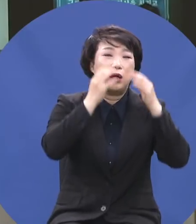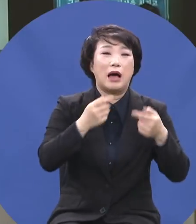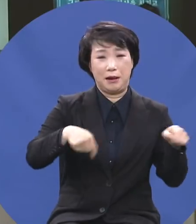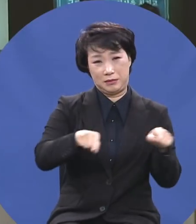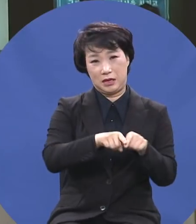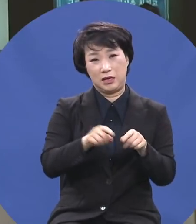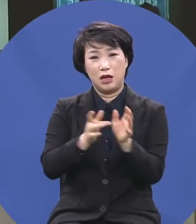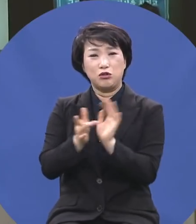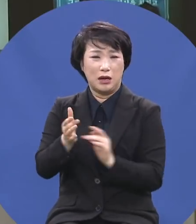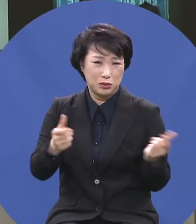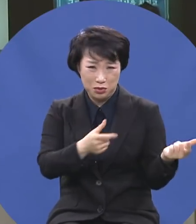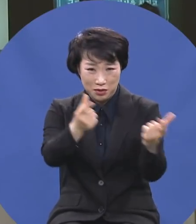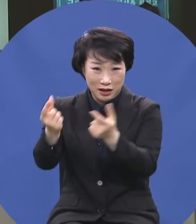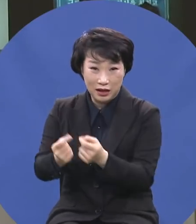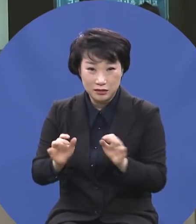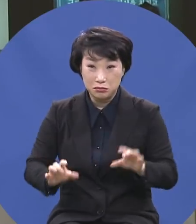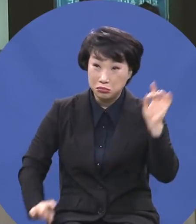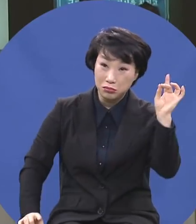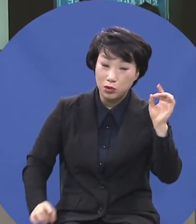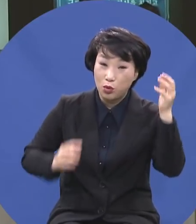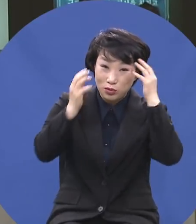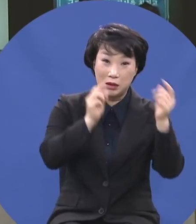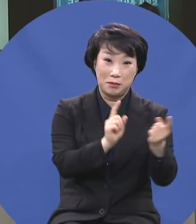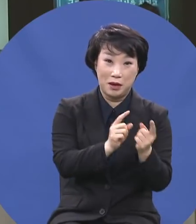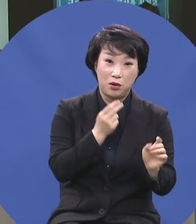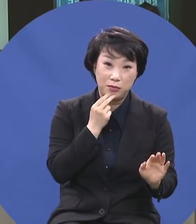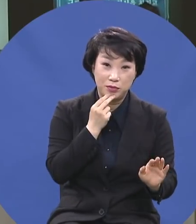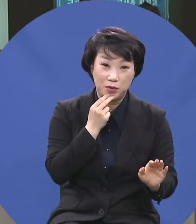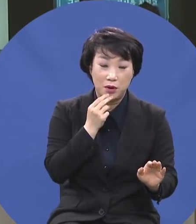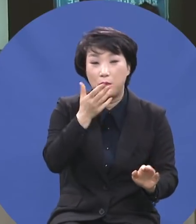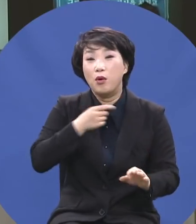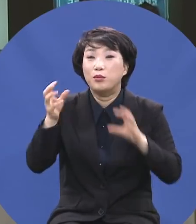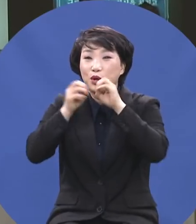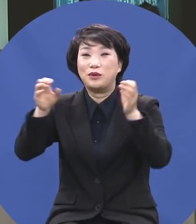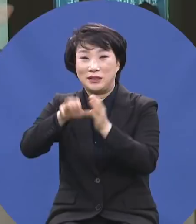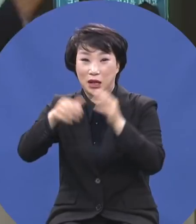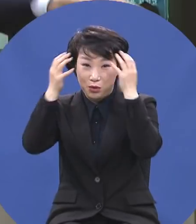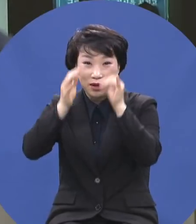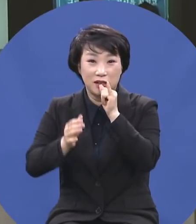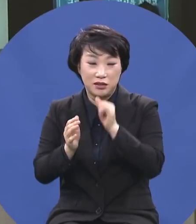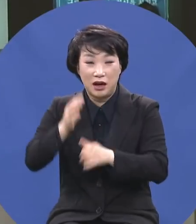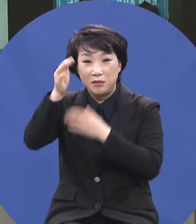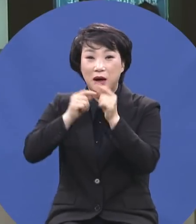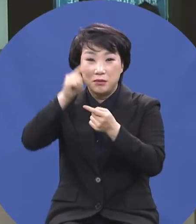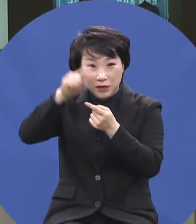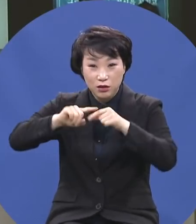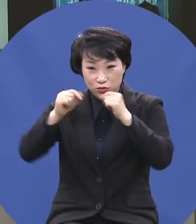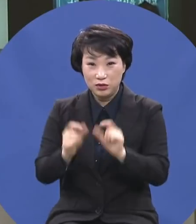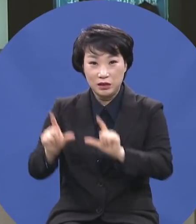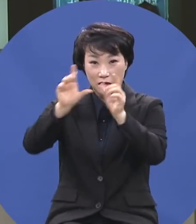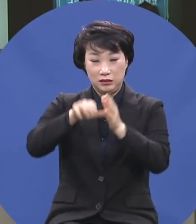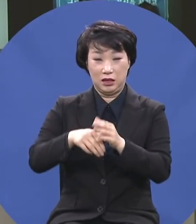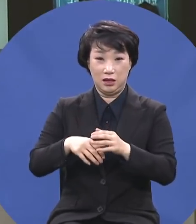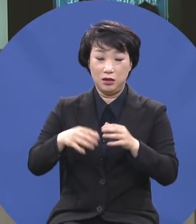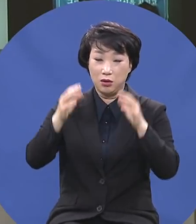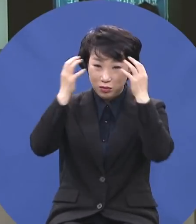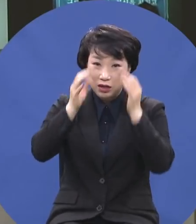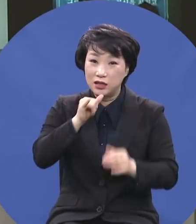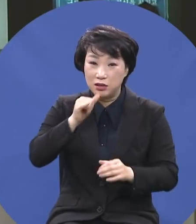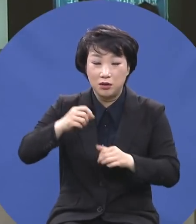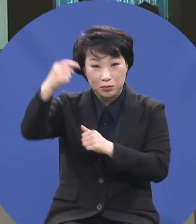예수와 똑같이 받는다. 가만히 있으면 고난 안 받아. 복음 전도할 때, 하나님 말씀대로 살 때, 그 계명을 지킬